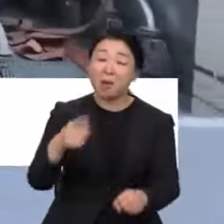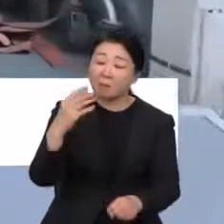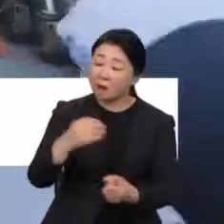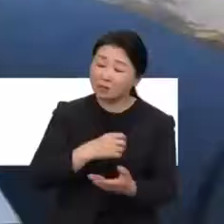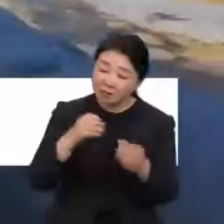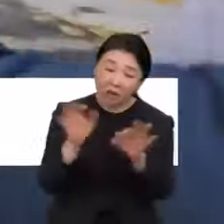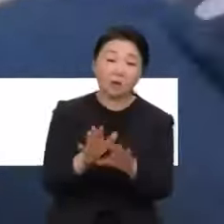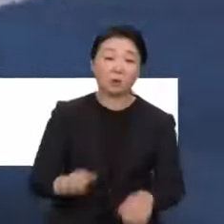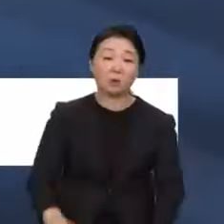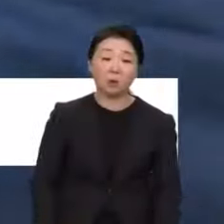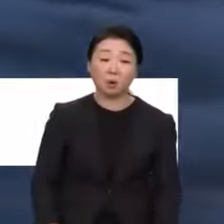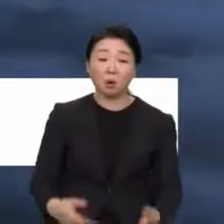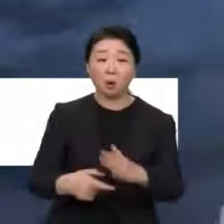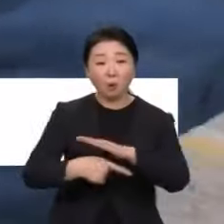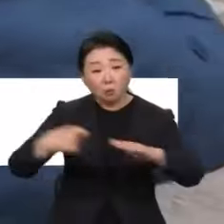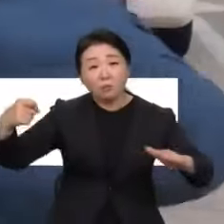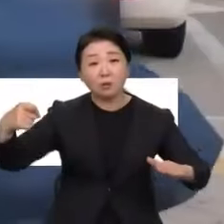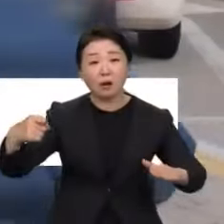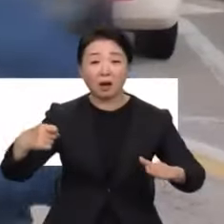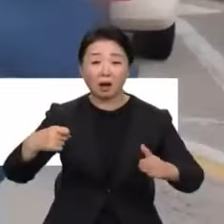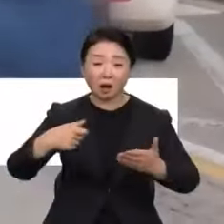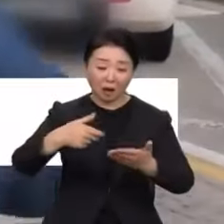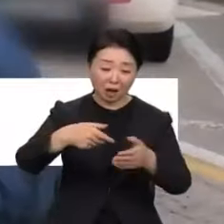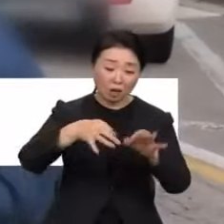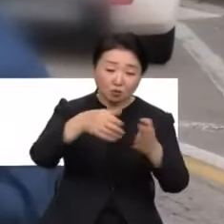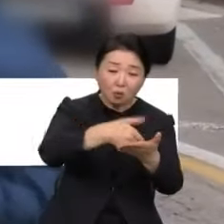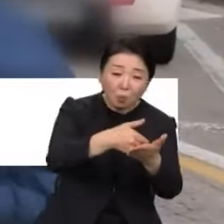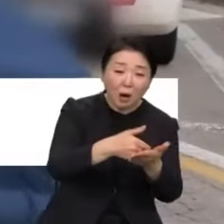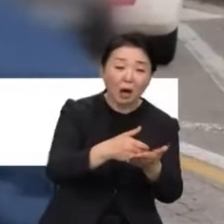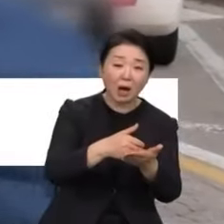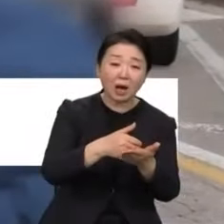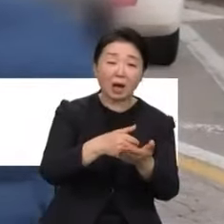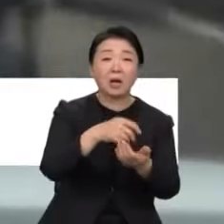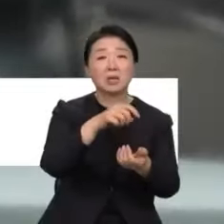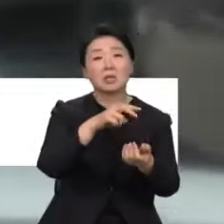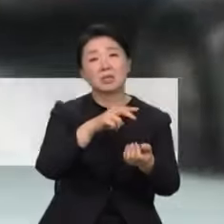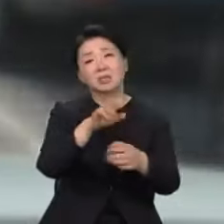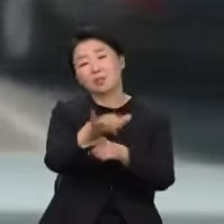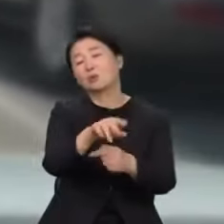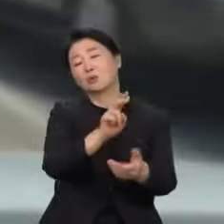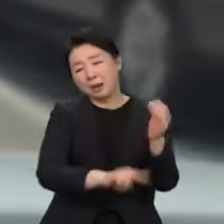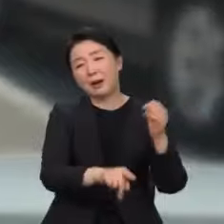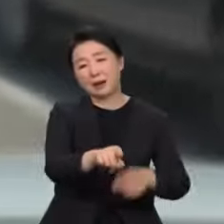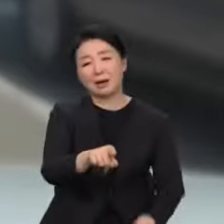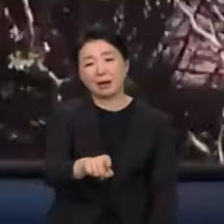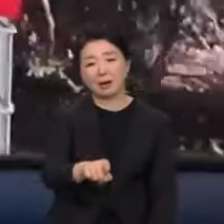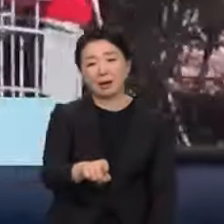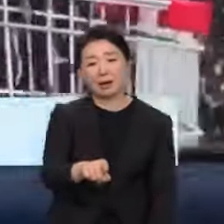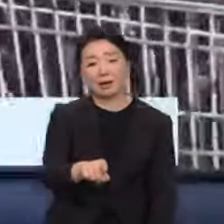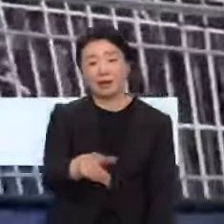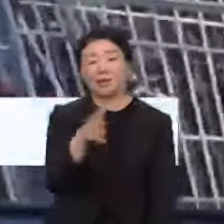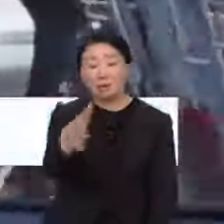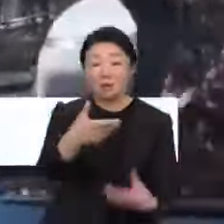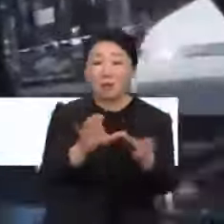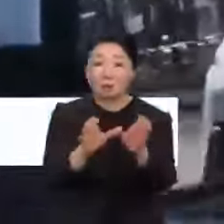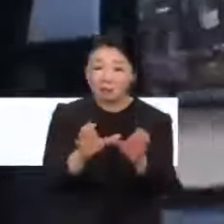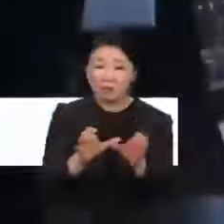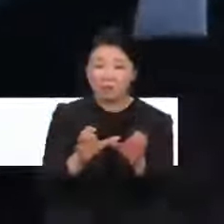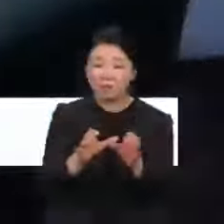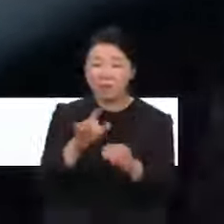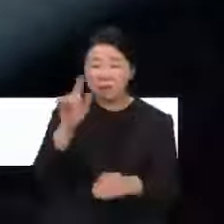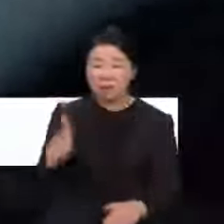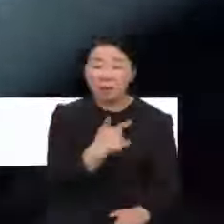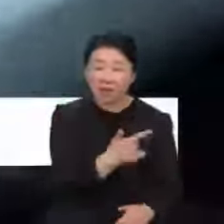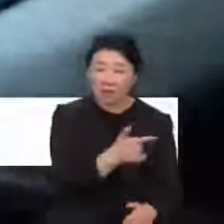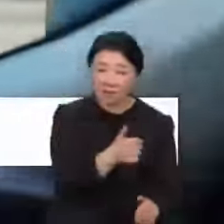훔쳐가가지고 고물상이 시골에도 팔아먹고 이렇게 한대요. 전담팀이 하루에도 5-6차례씩 인근을